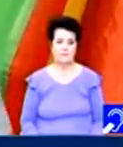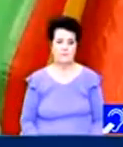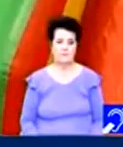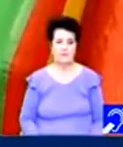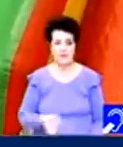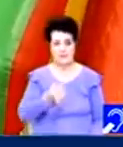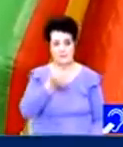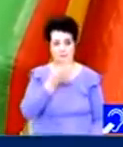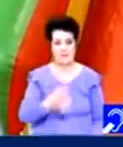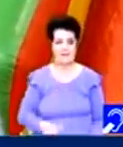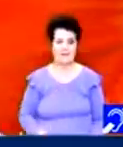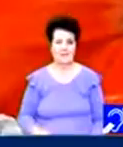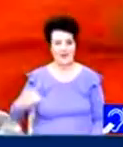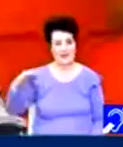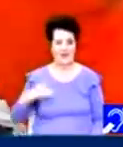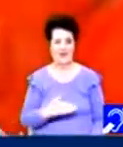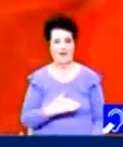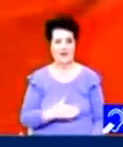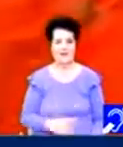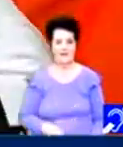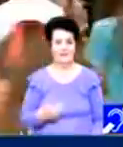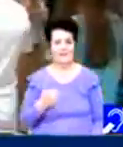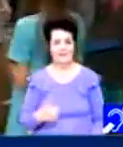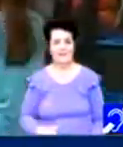Mi place că viteza e mare.